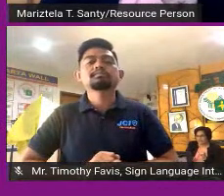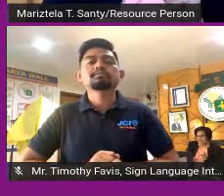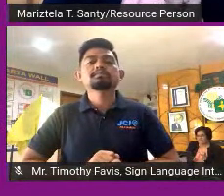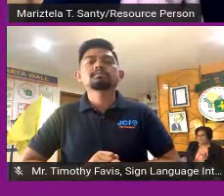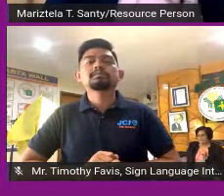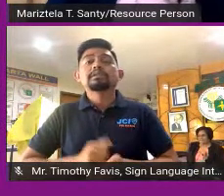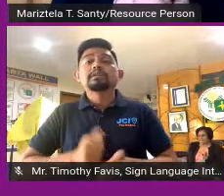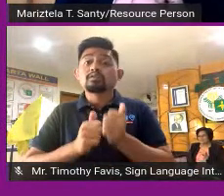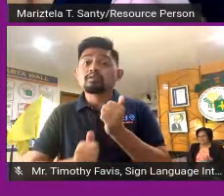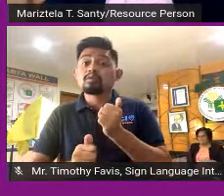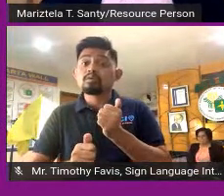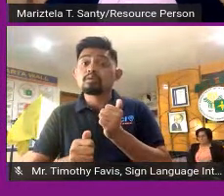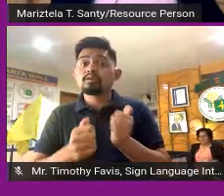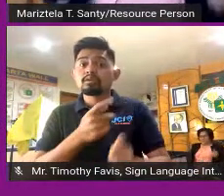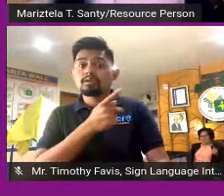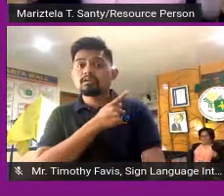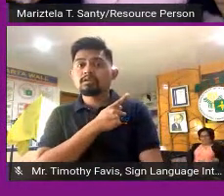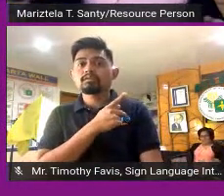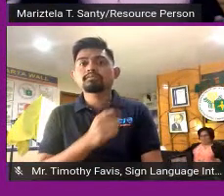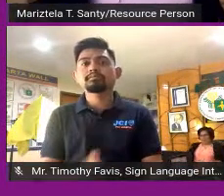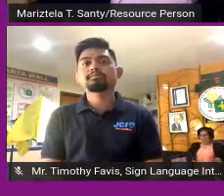nagkaroon po